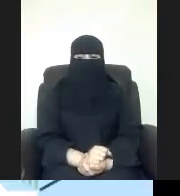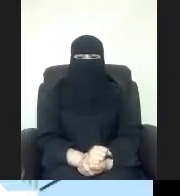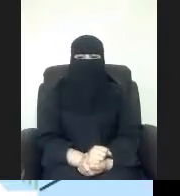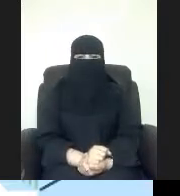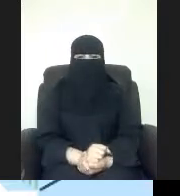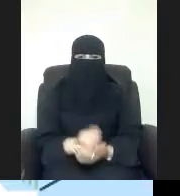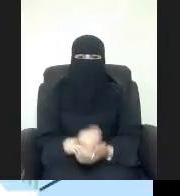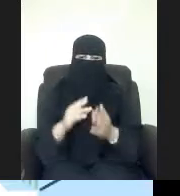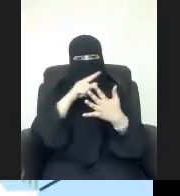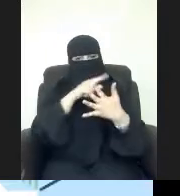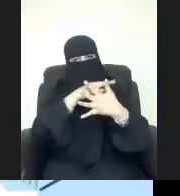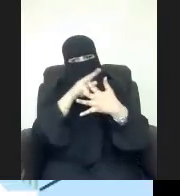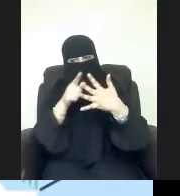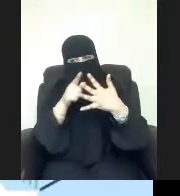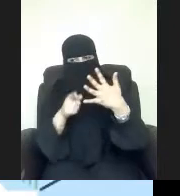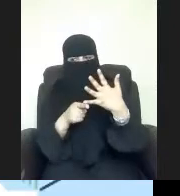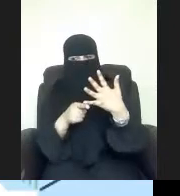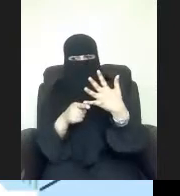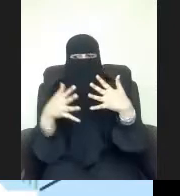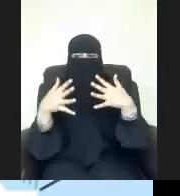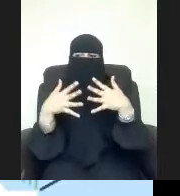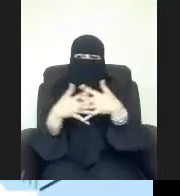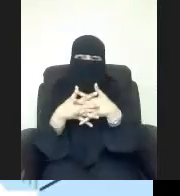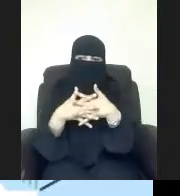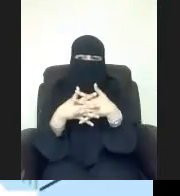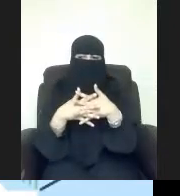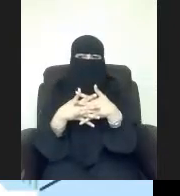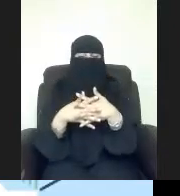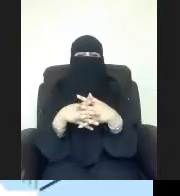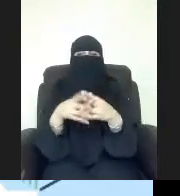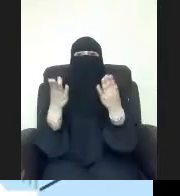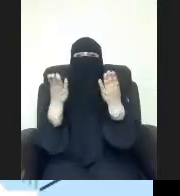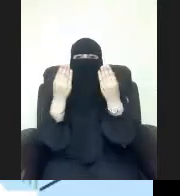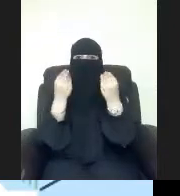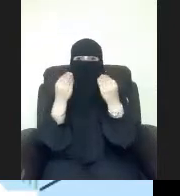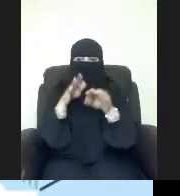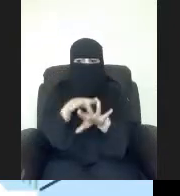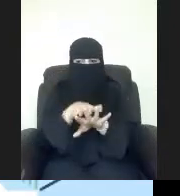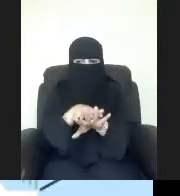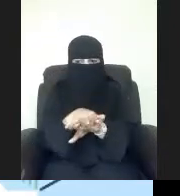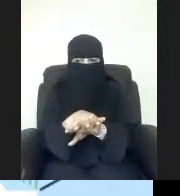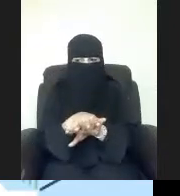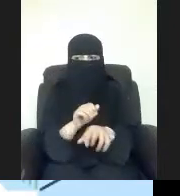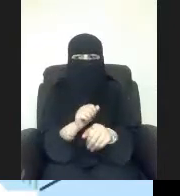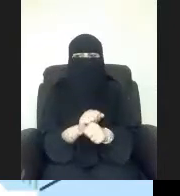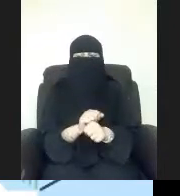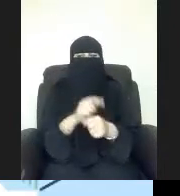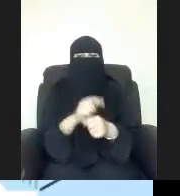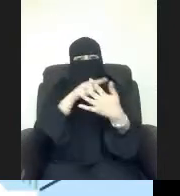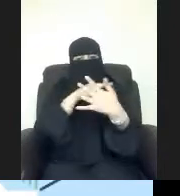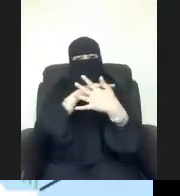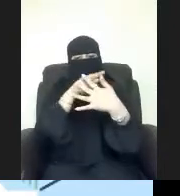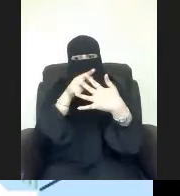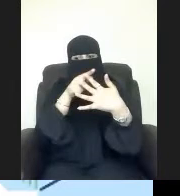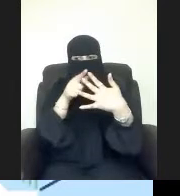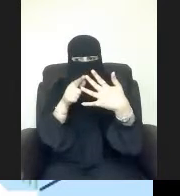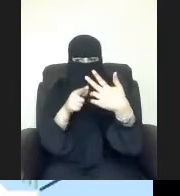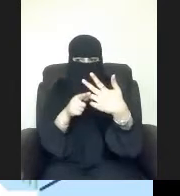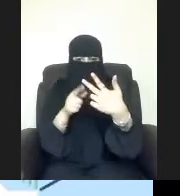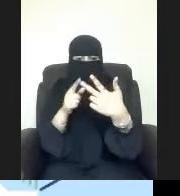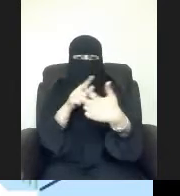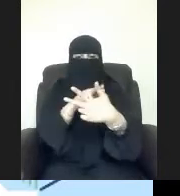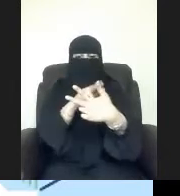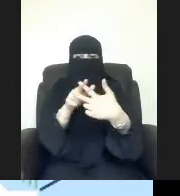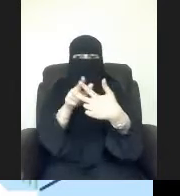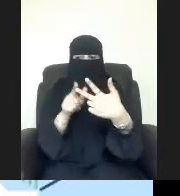مستويات دمج العملية التعليم المدمج، هناك عدد المستويات اللي هو مستويات نظريات التعلم، ومستويات أسلوب